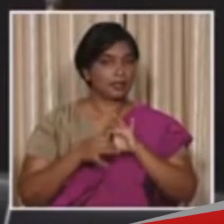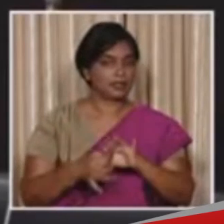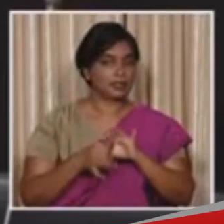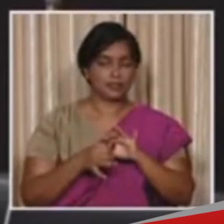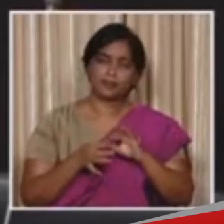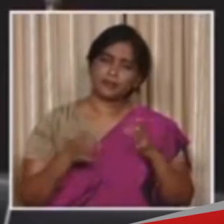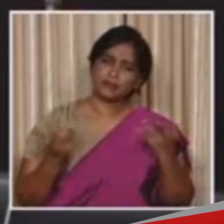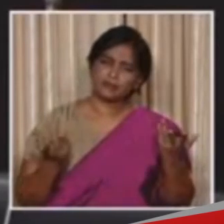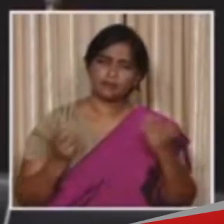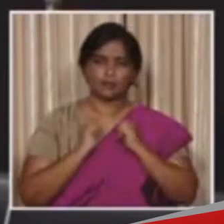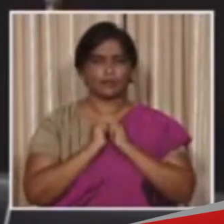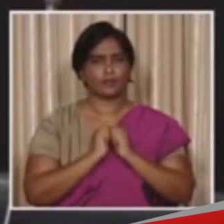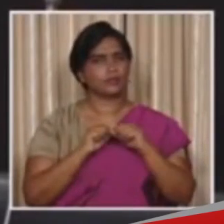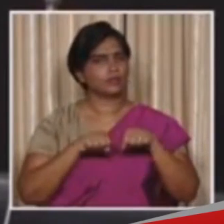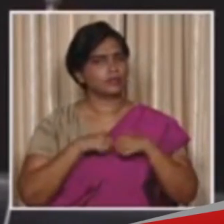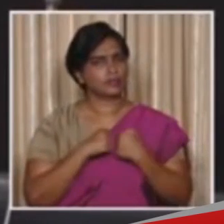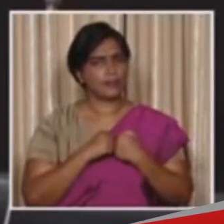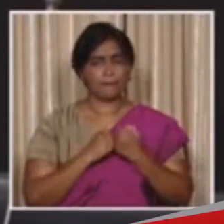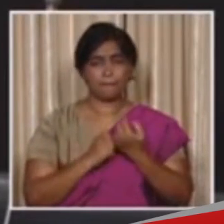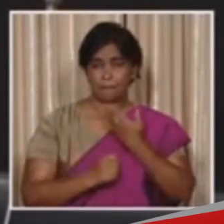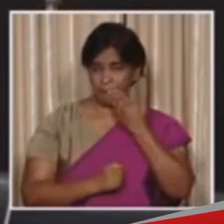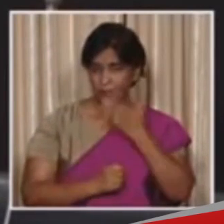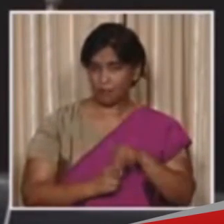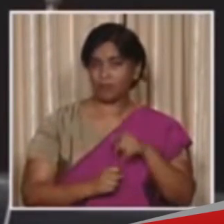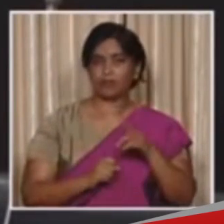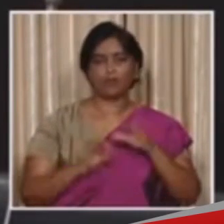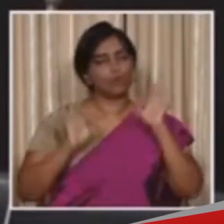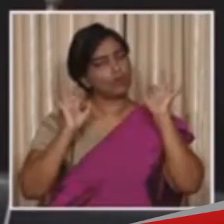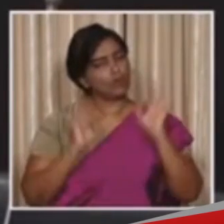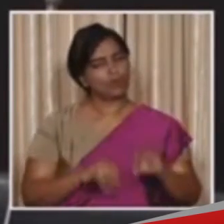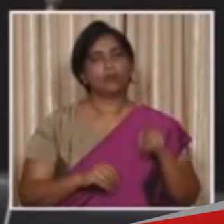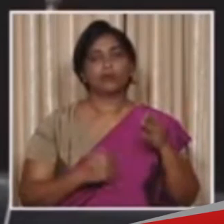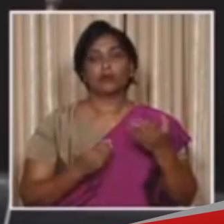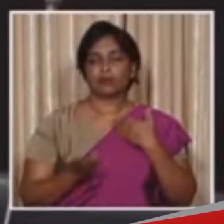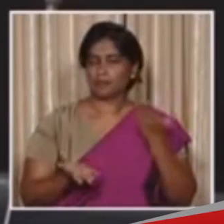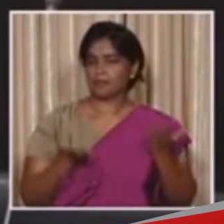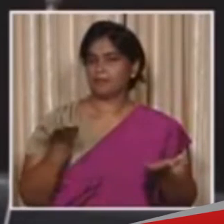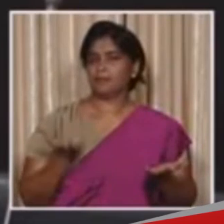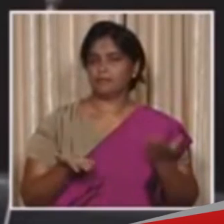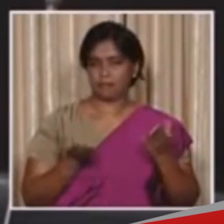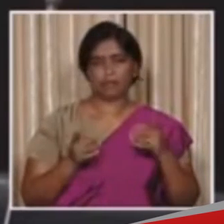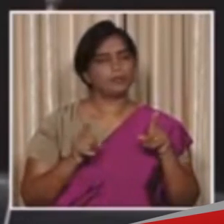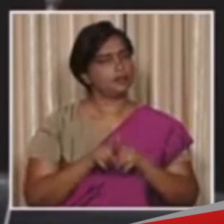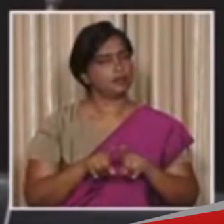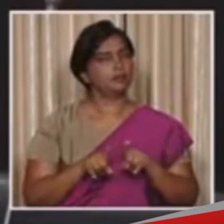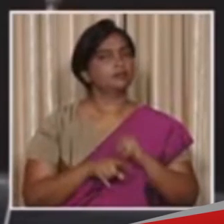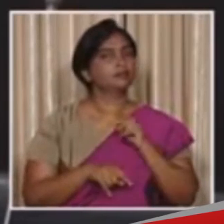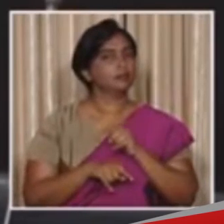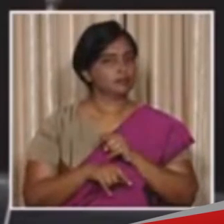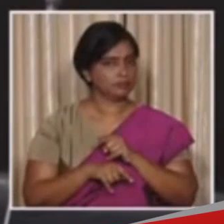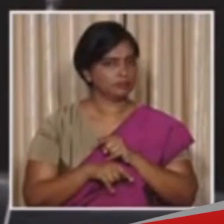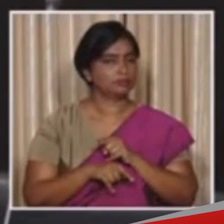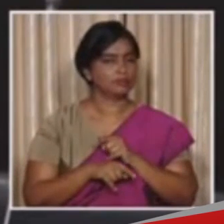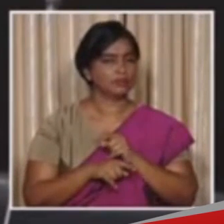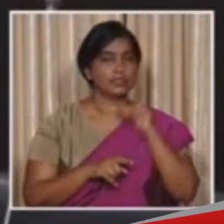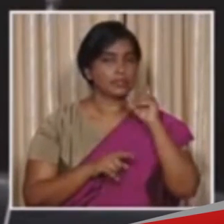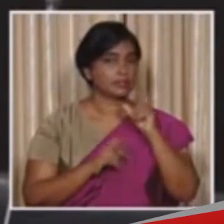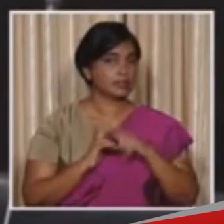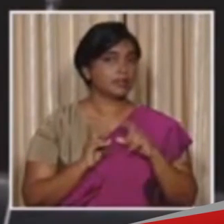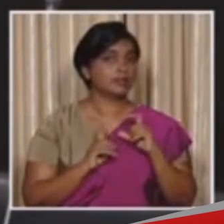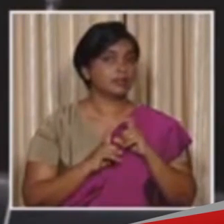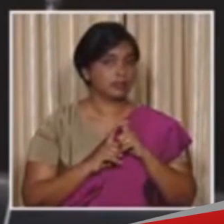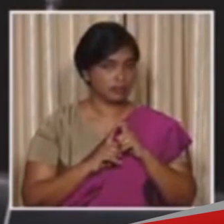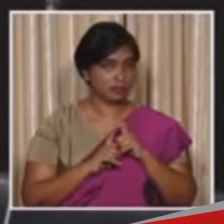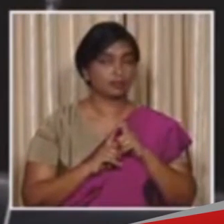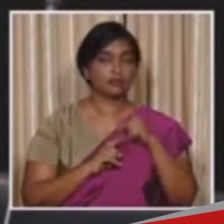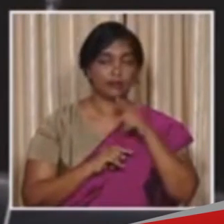හෝ වෘත්තීය සමිති වල බලපුරුවන්කාරකම් වලින් තොරව අපක්ෂපාතී ලෙස මේ අපරාධ පරීක්ෂණ